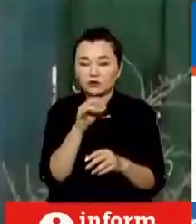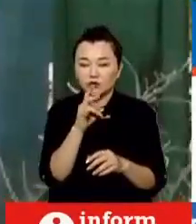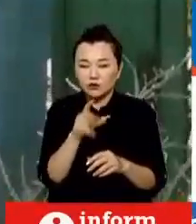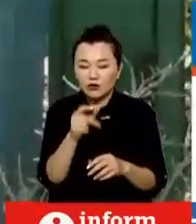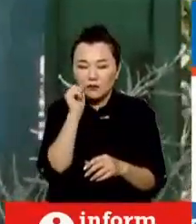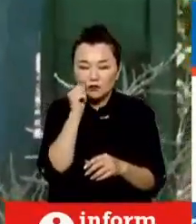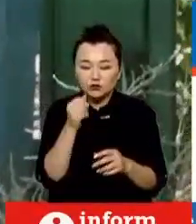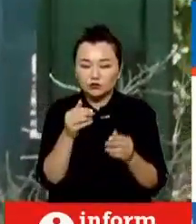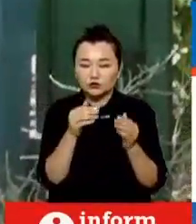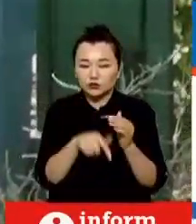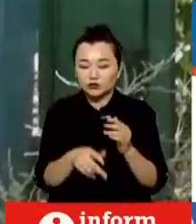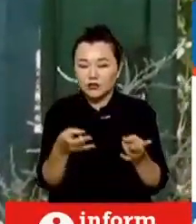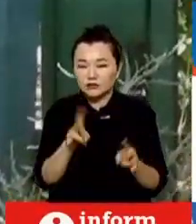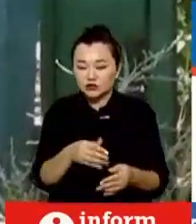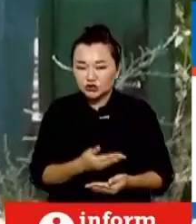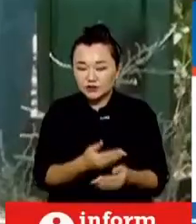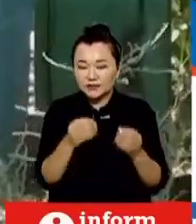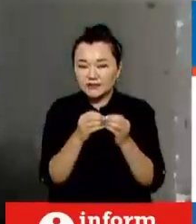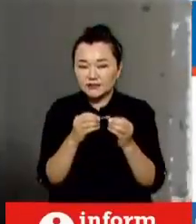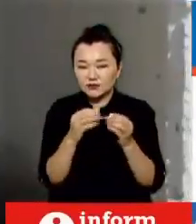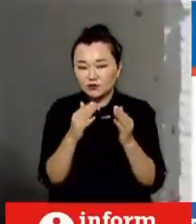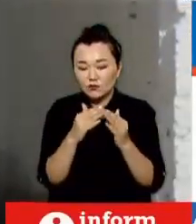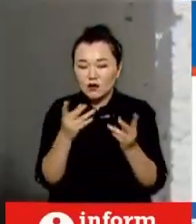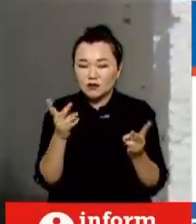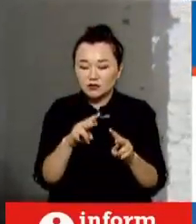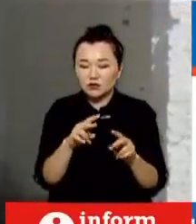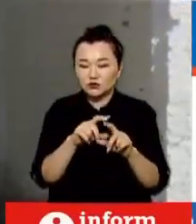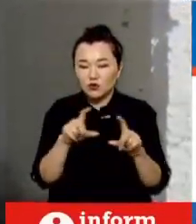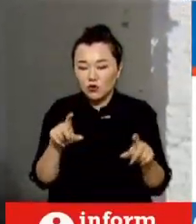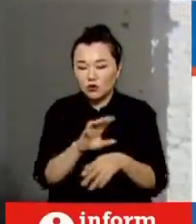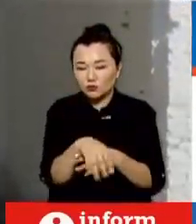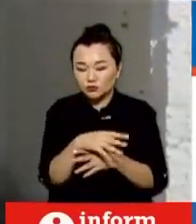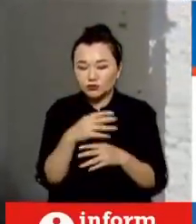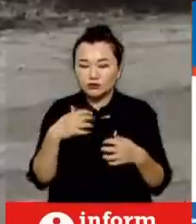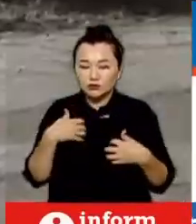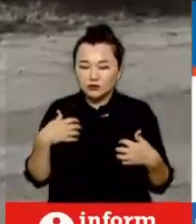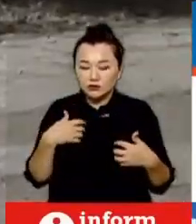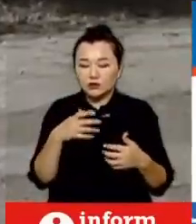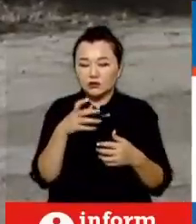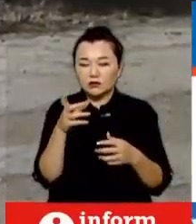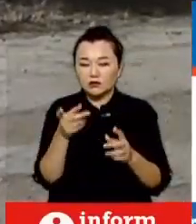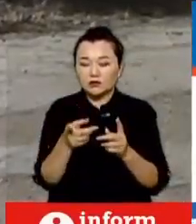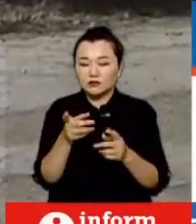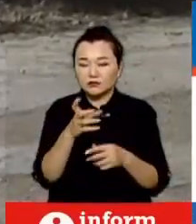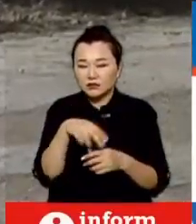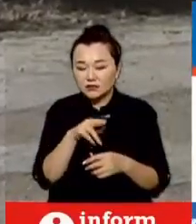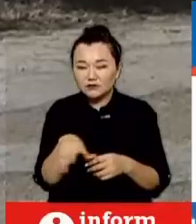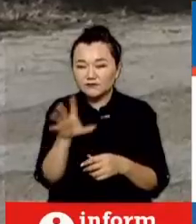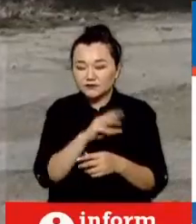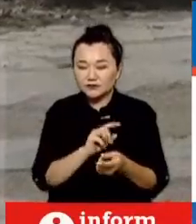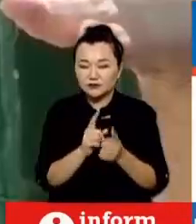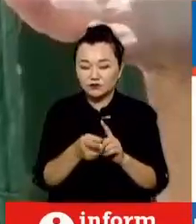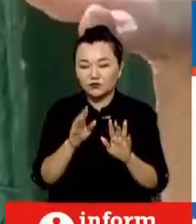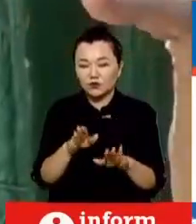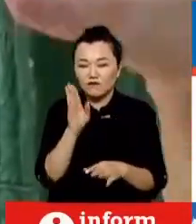мың адам тұрған ауылда 10 шақты ғана үй қалған. Босаған мектеп, малқора, бау-бақшасы жайлауға айналған. Тек судан көмек болса екен